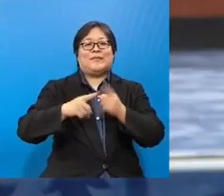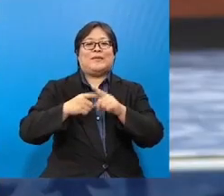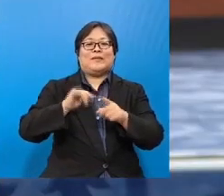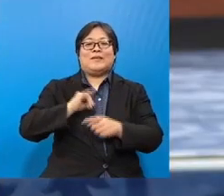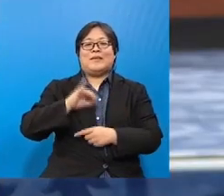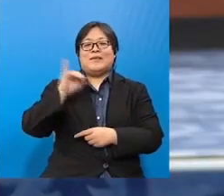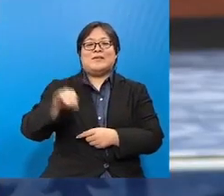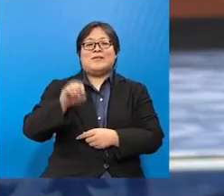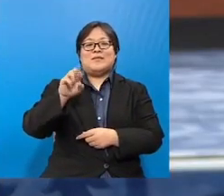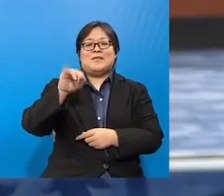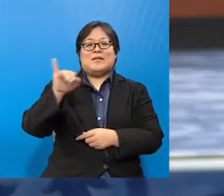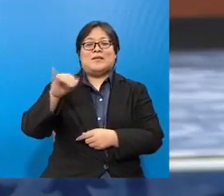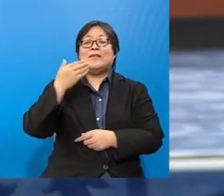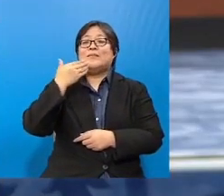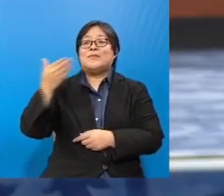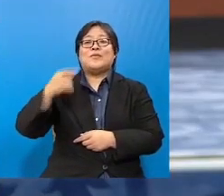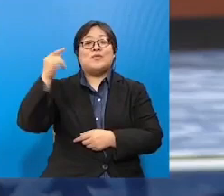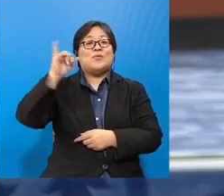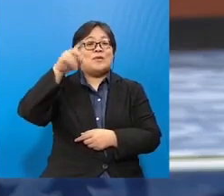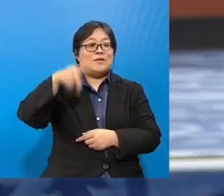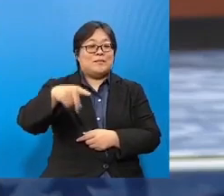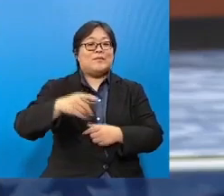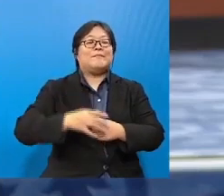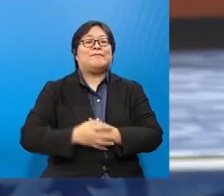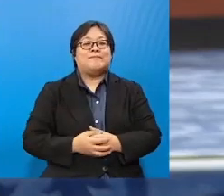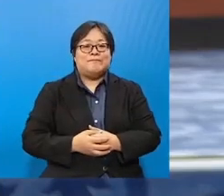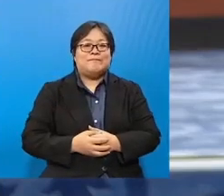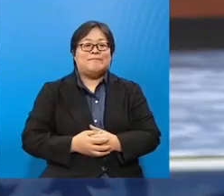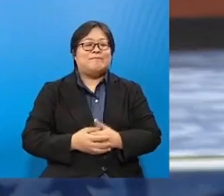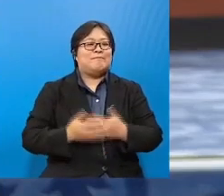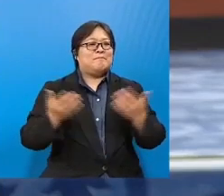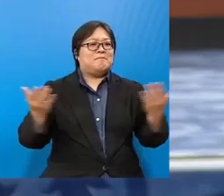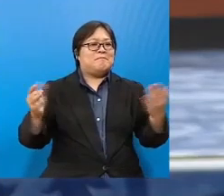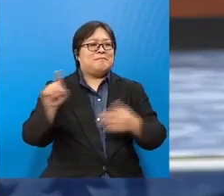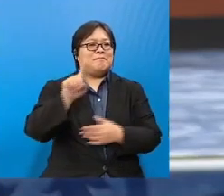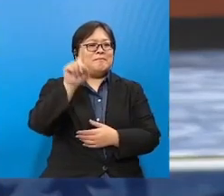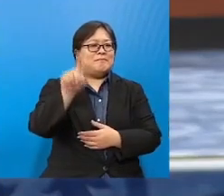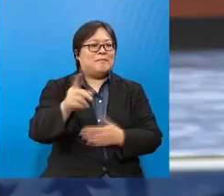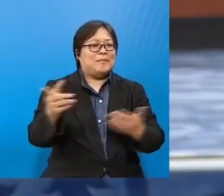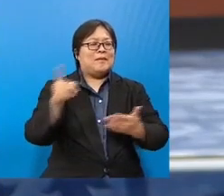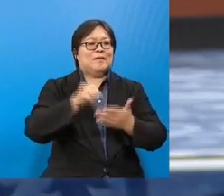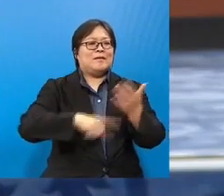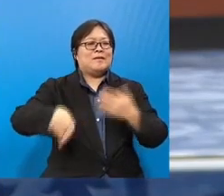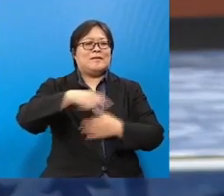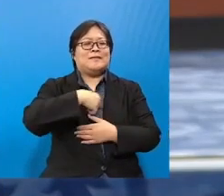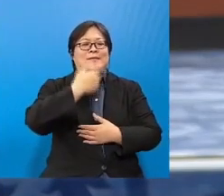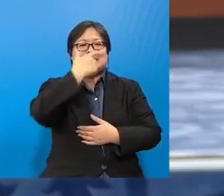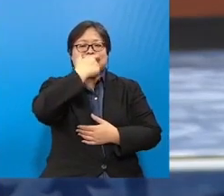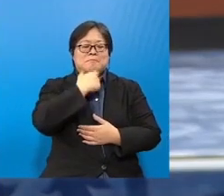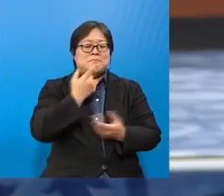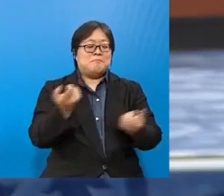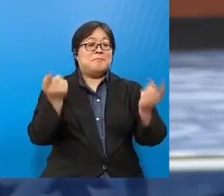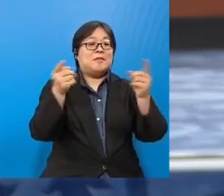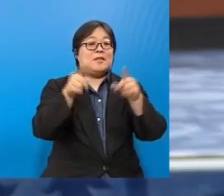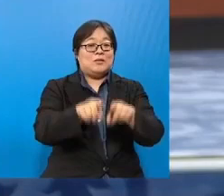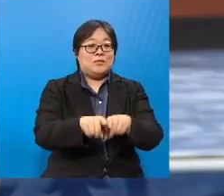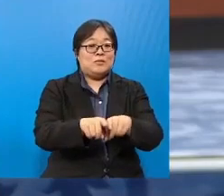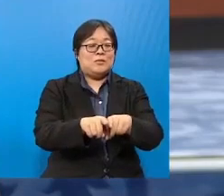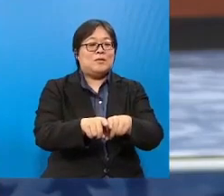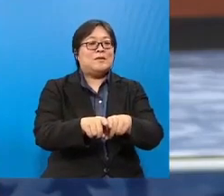saya jerai semoga situ edit tua mengenai ya apo yang kita Emak dukacita berlaku satu